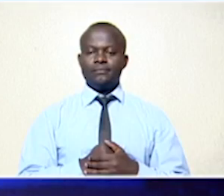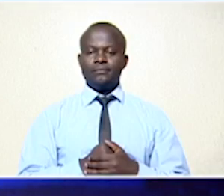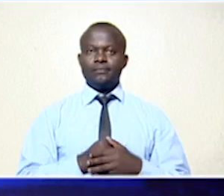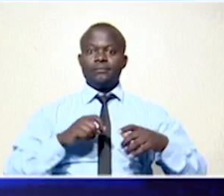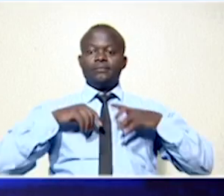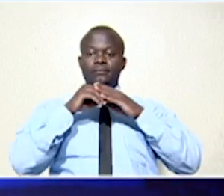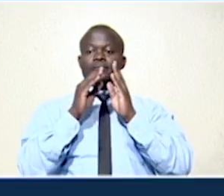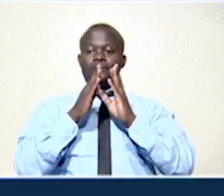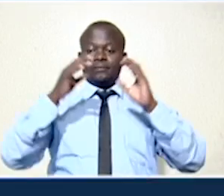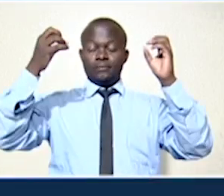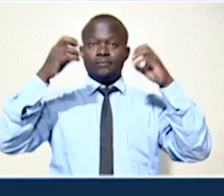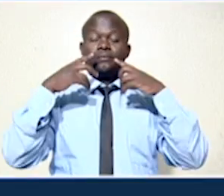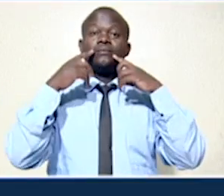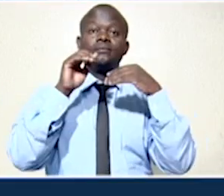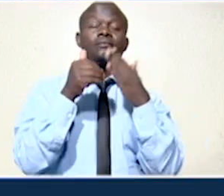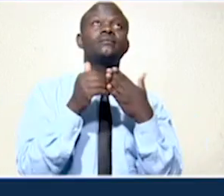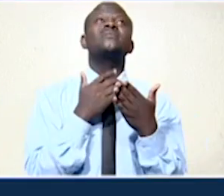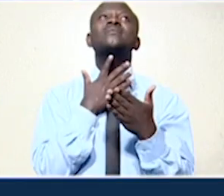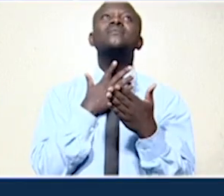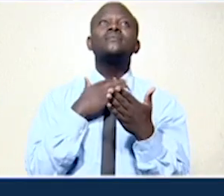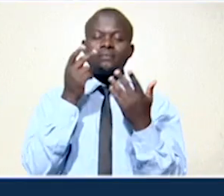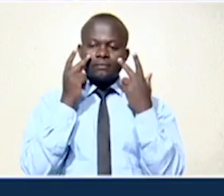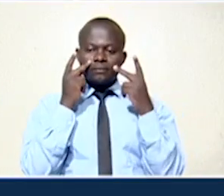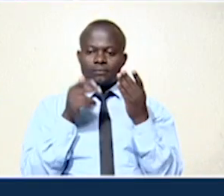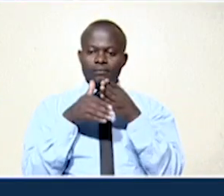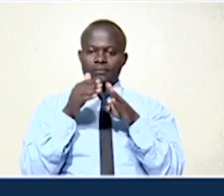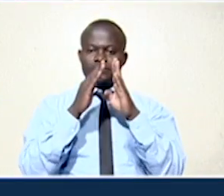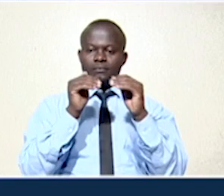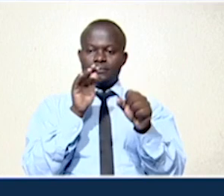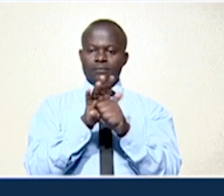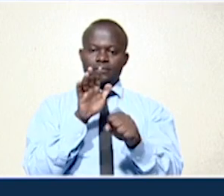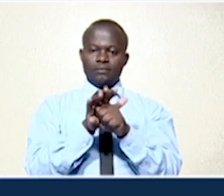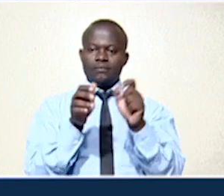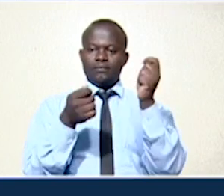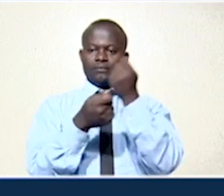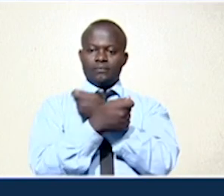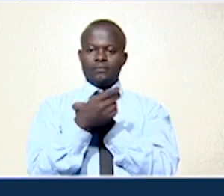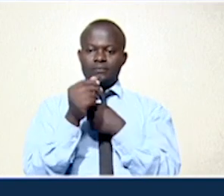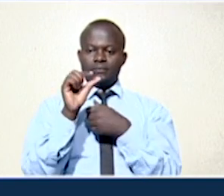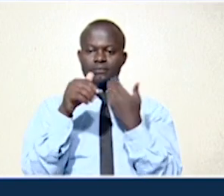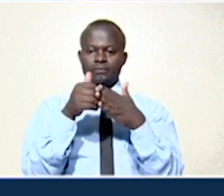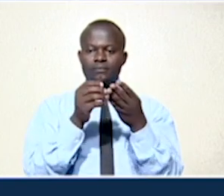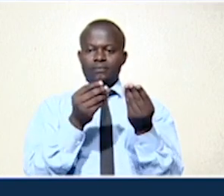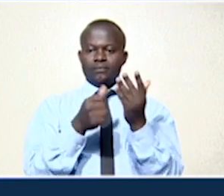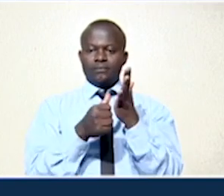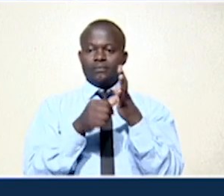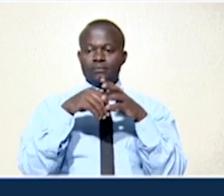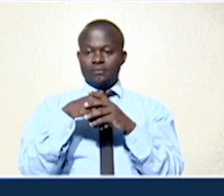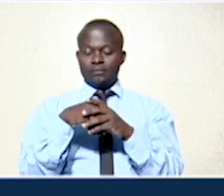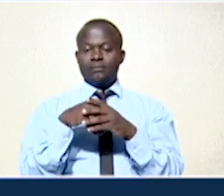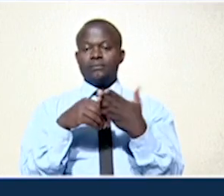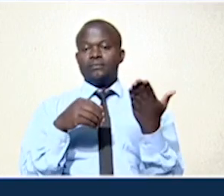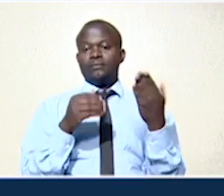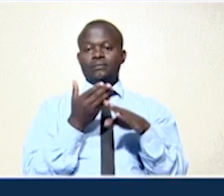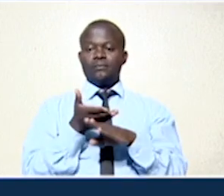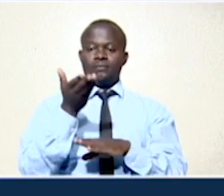Abatuye umujyi wa Kigali baravuga ko banyotewe no kubona hubakwa amacumbi menshi ahendutse ashobora gukemura ibibazo by'amafaranga y'ubukode ari